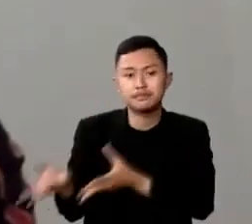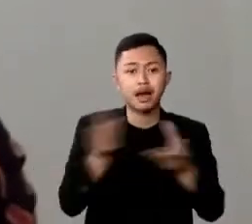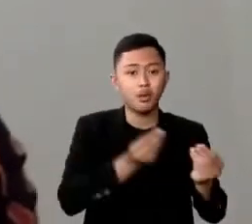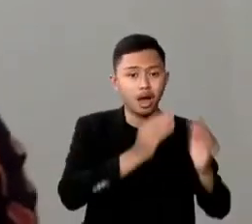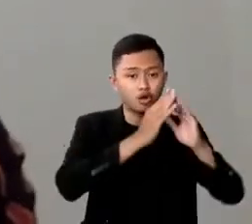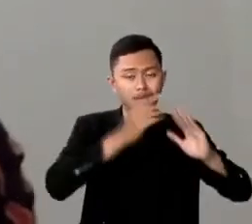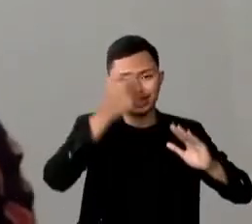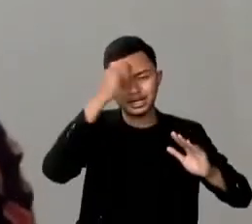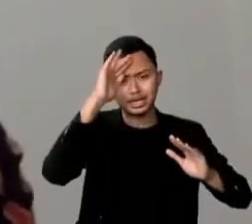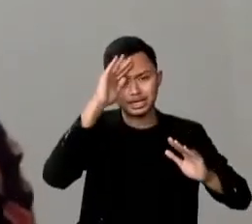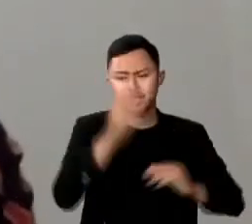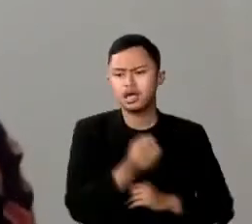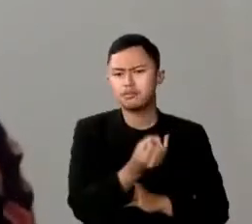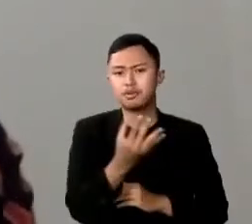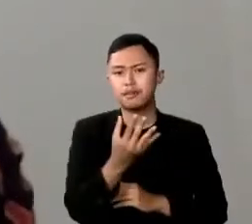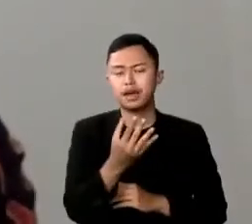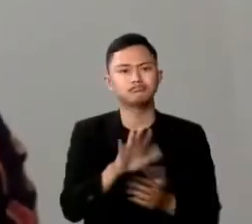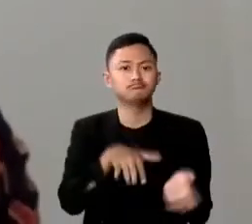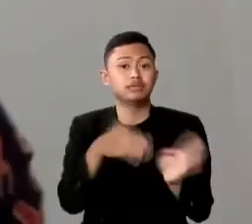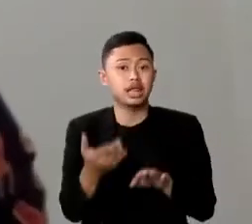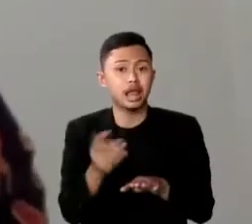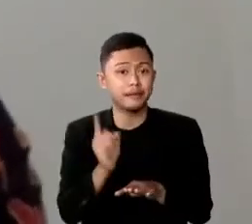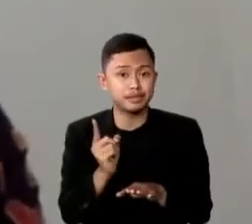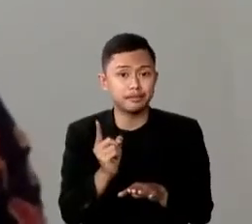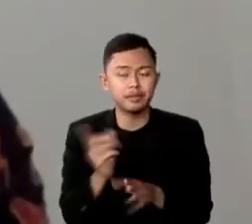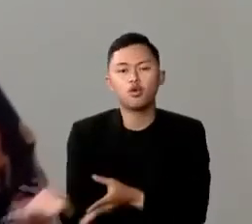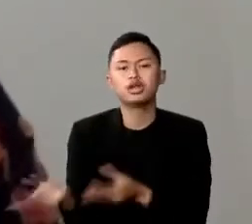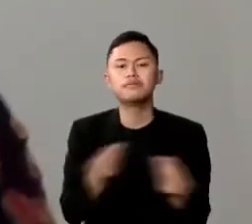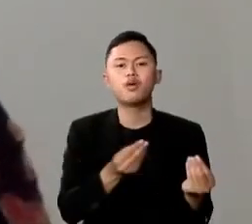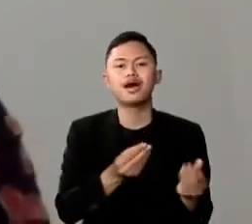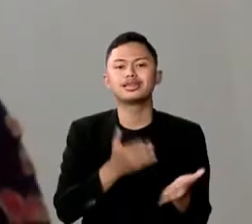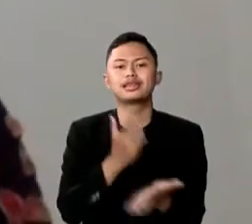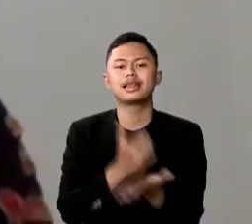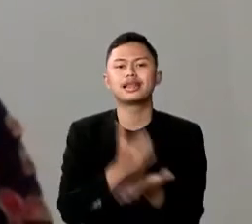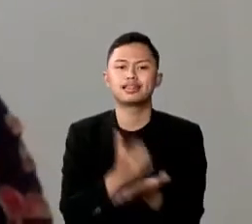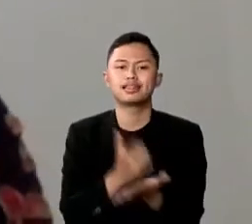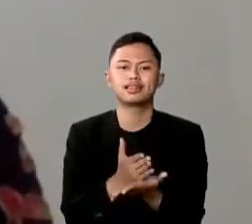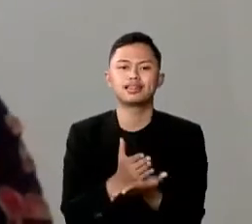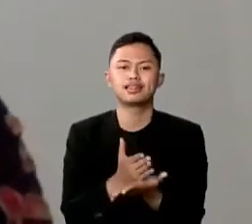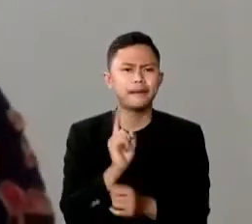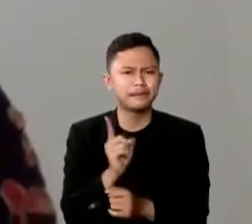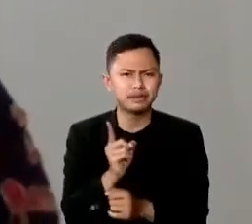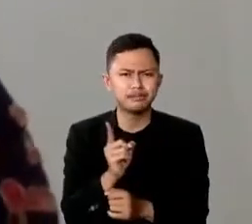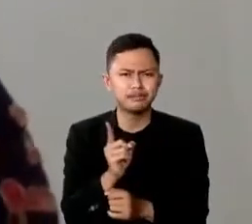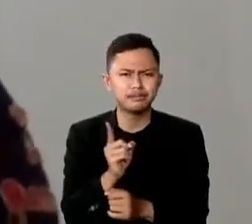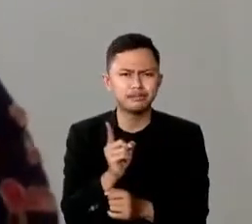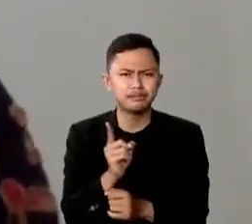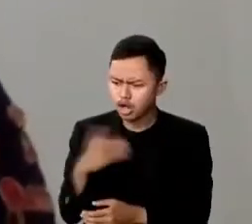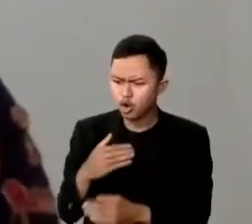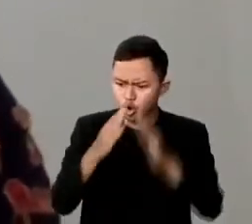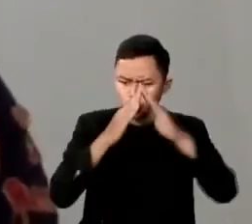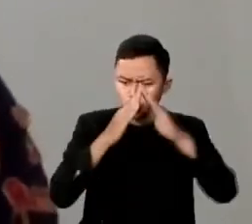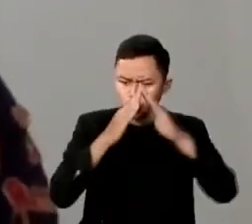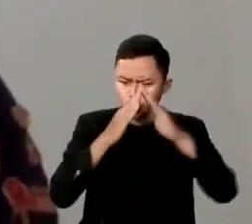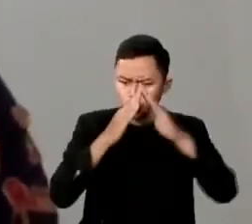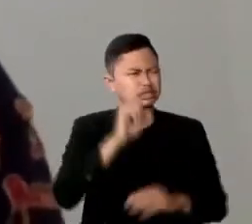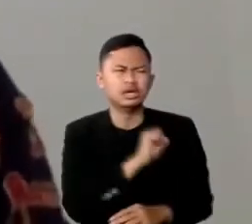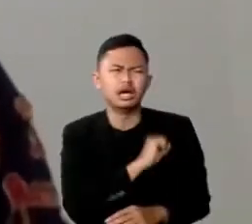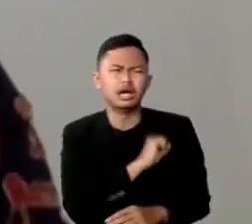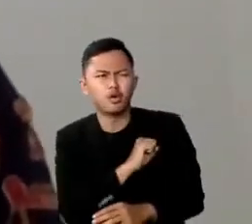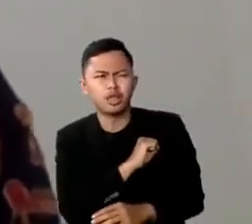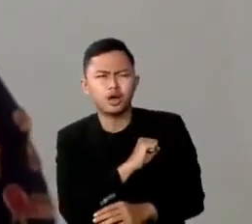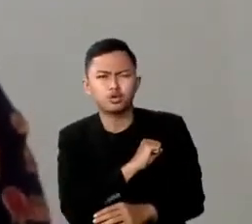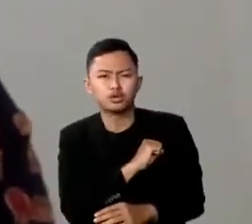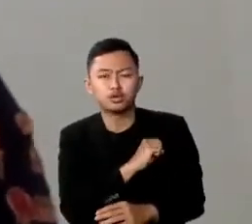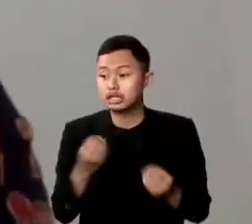dirawat dan bahkan beberapa tidak bisa selamat karena keterlambatan saking takutnya ke rumah sakit di bawah sudah terlambat ternyata sakitnya apa